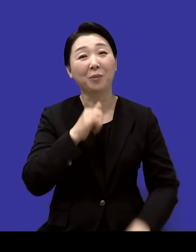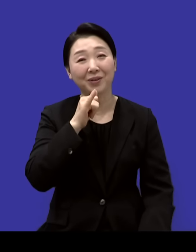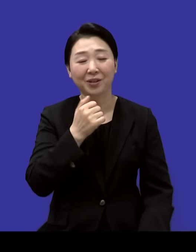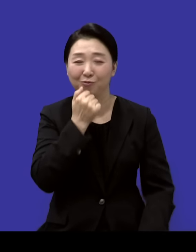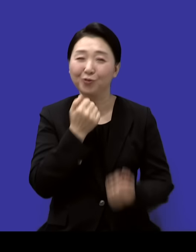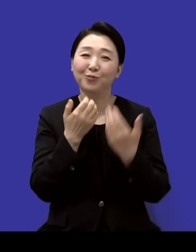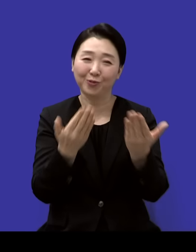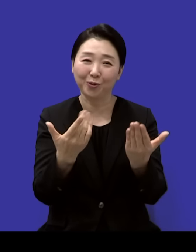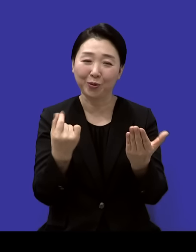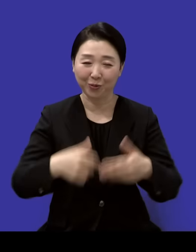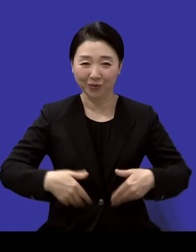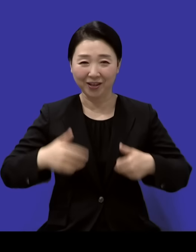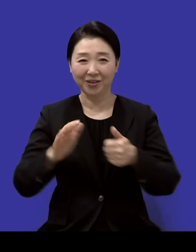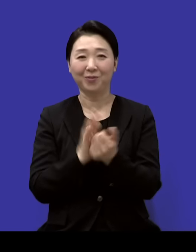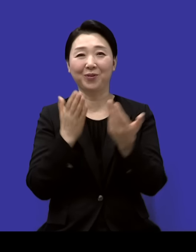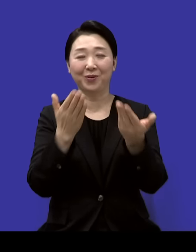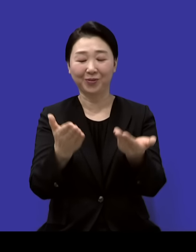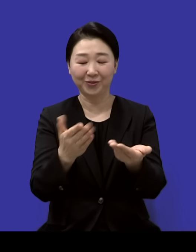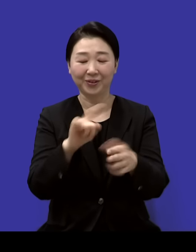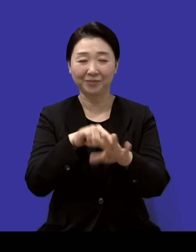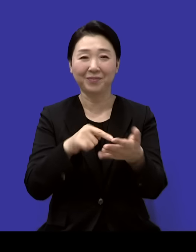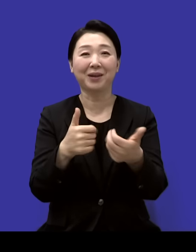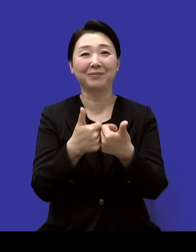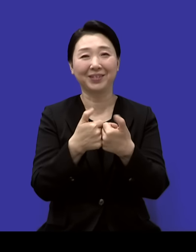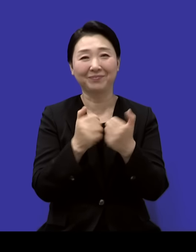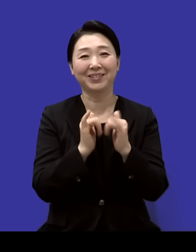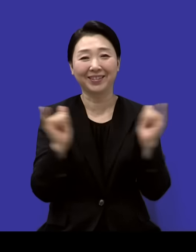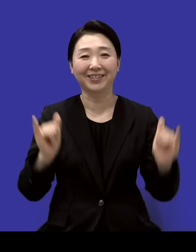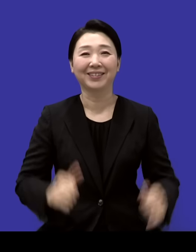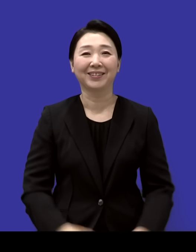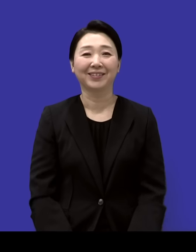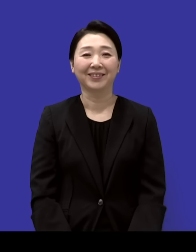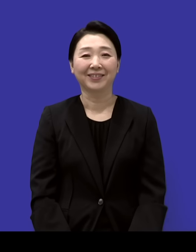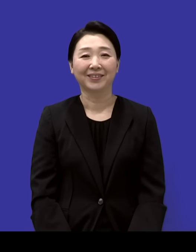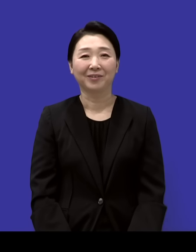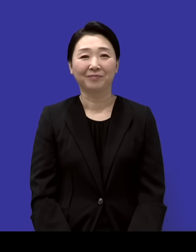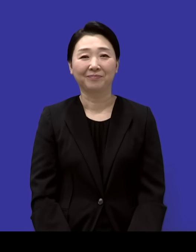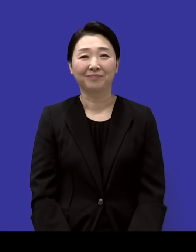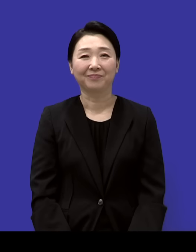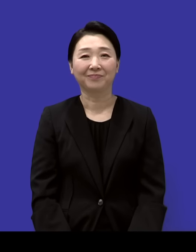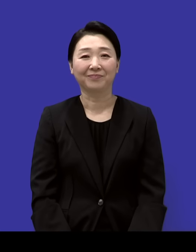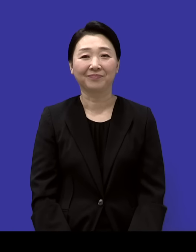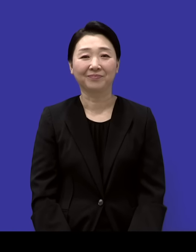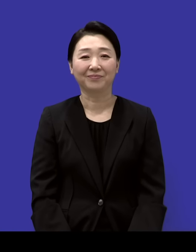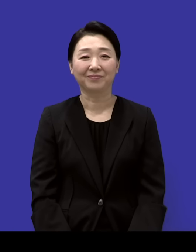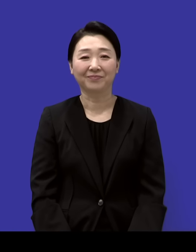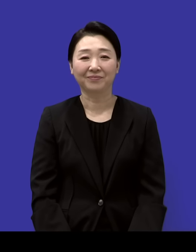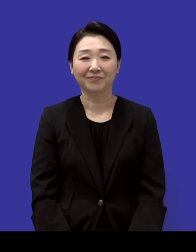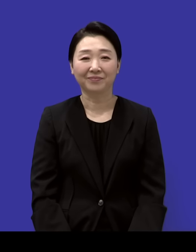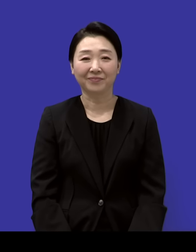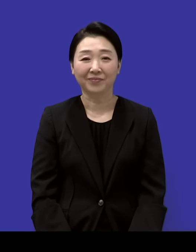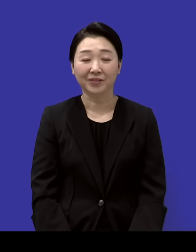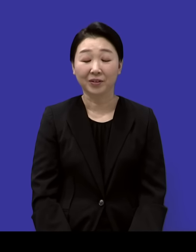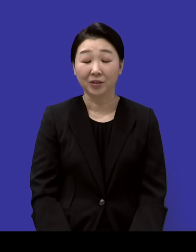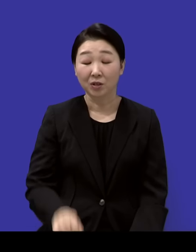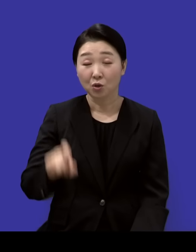주기도 하고 예. 또 따뜻한 위로를 주는 심리학 이렇게 아, 그래요? 운영하고 있습니다. 아, 이렇게- 무려 좀 네. 13만 3천